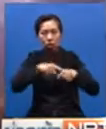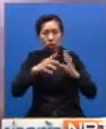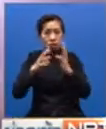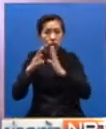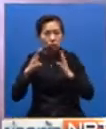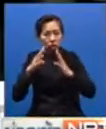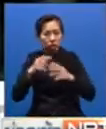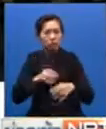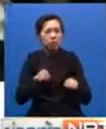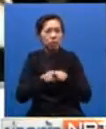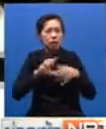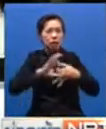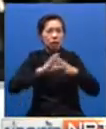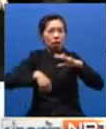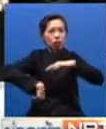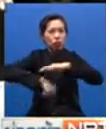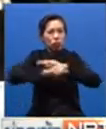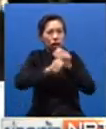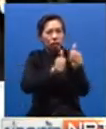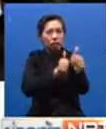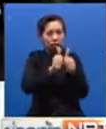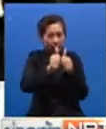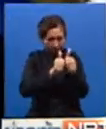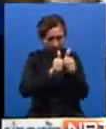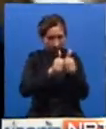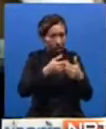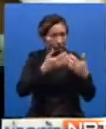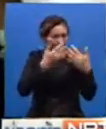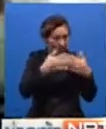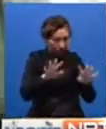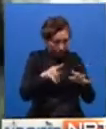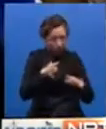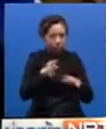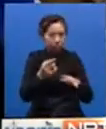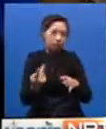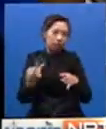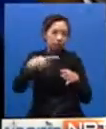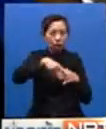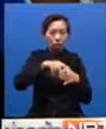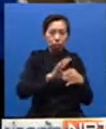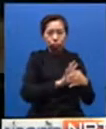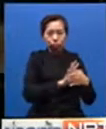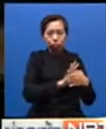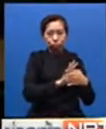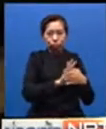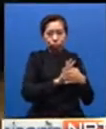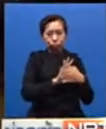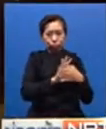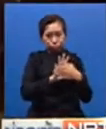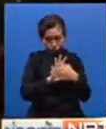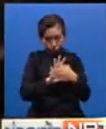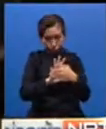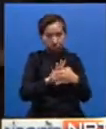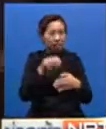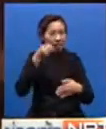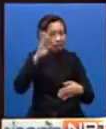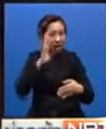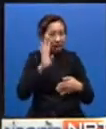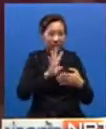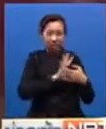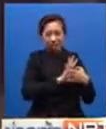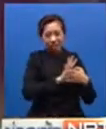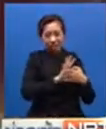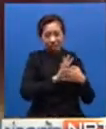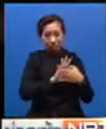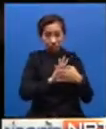เทศบาลแสลงโทนนายเรืองฤทธิ์ได้ขับขี่รถจักรยานยนต์คันเกิดเหตุไปส่งเพื่อนโดยซ้อนมาด้วยกัน 4คนโดยทั้งหมด